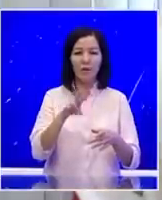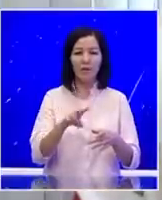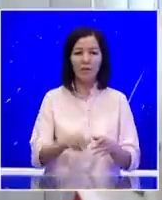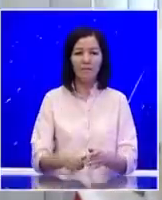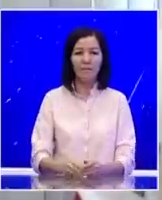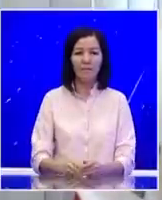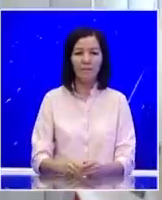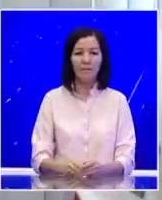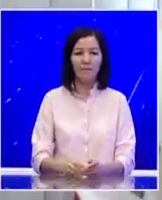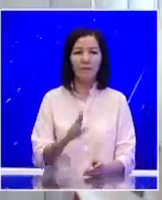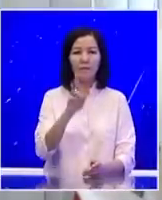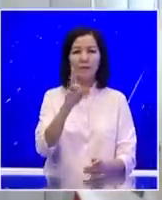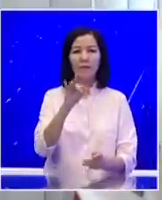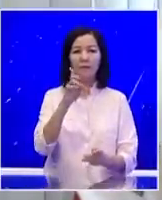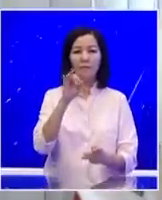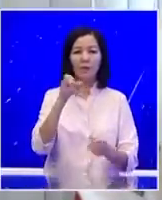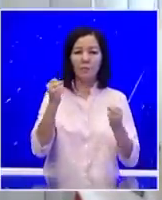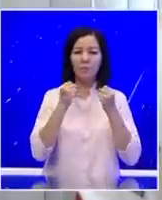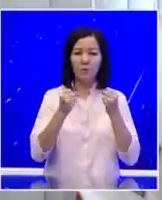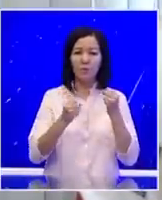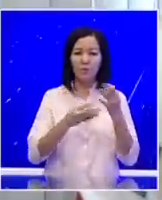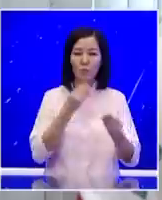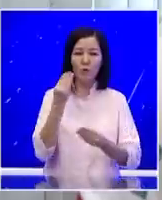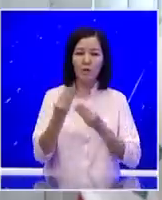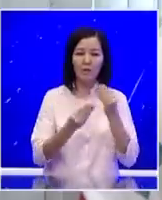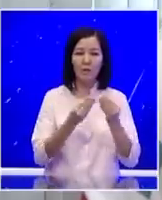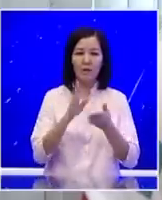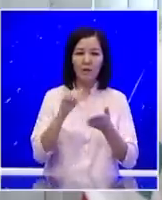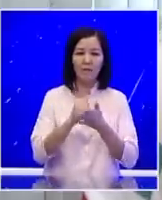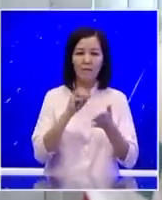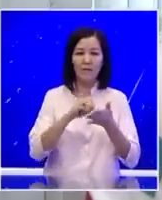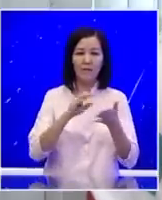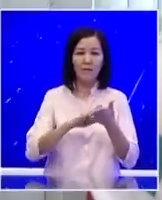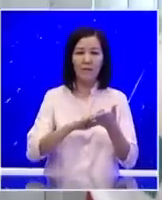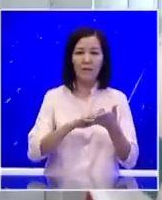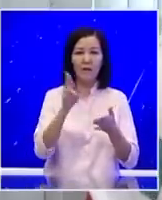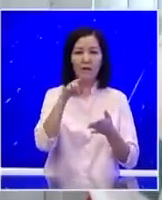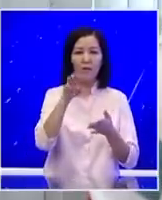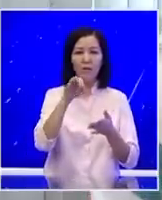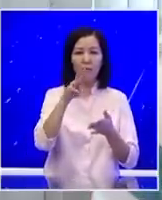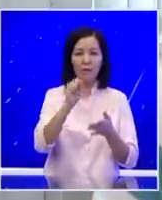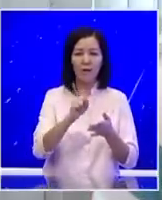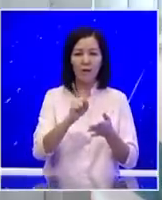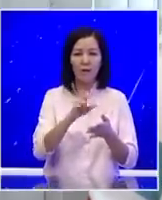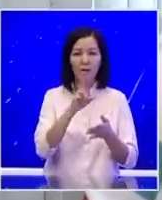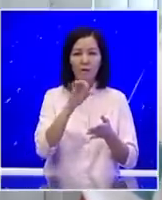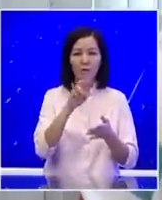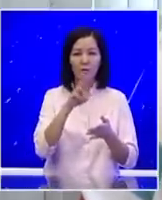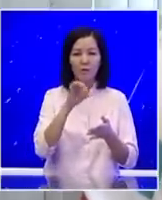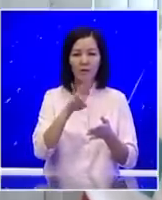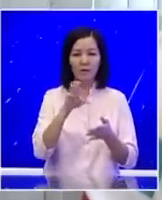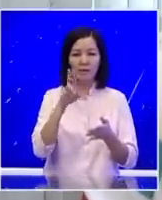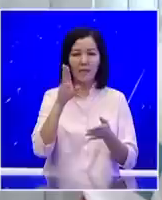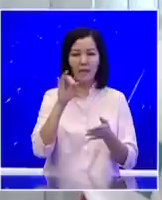Киберспорт федерациясында жаңағы негізгі тіркелген ойындар жаңағы Dota, Counter-Strike